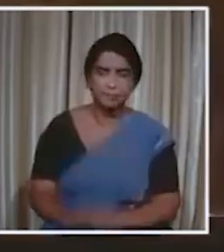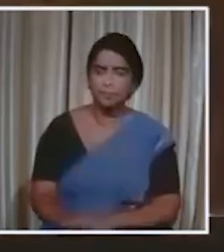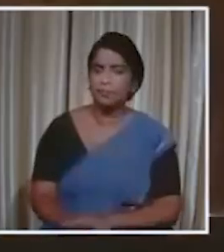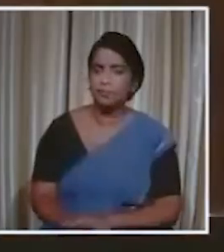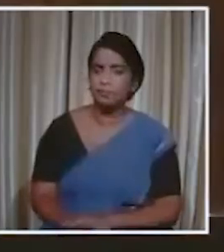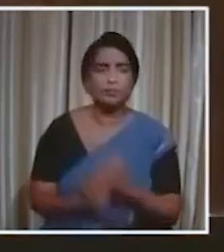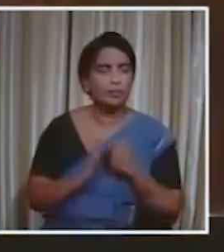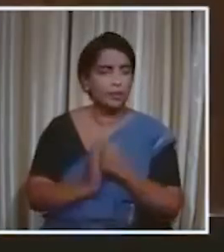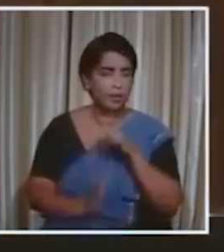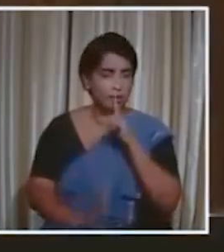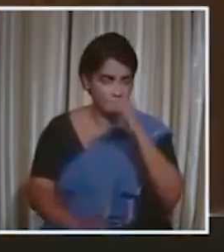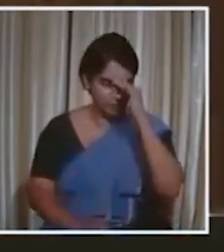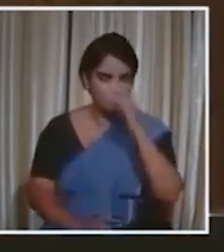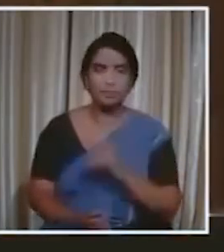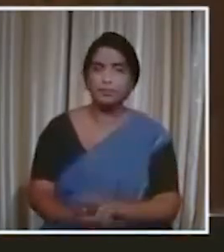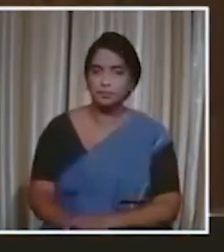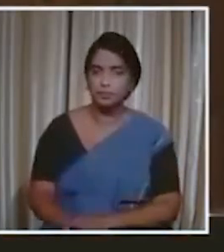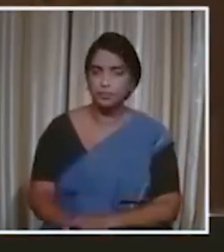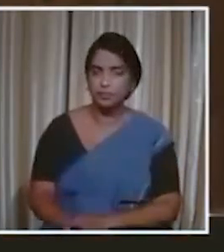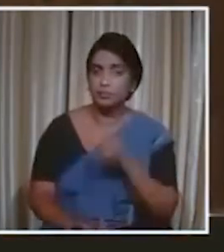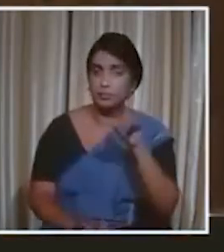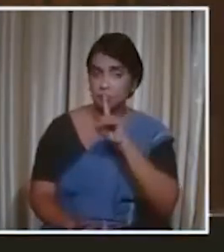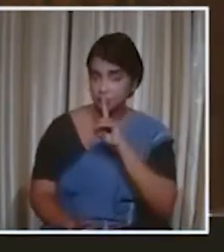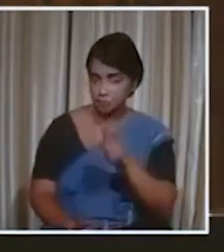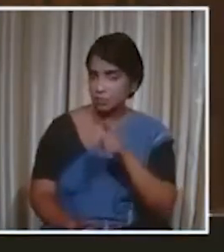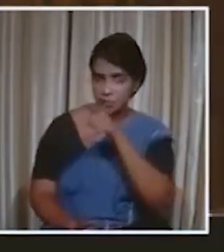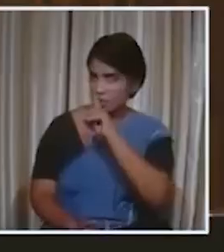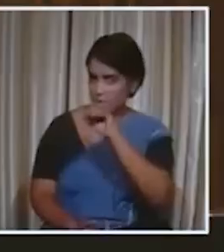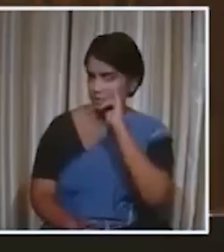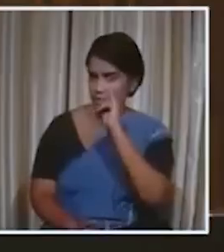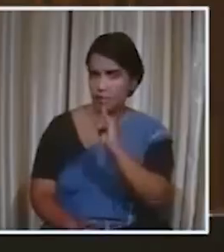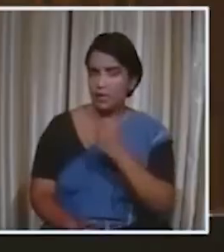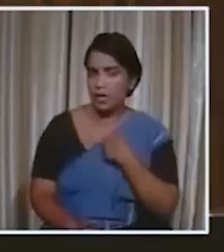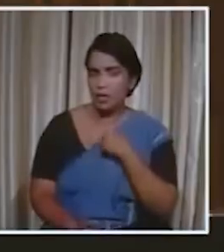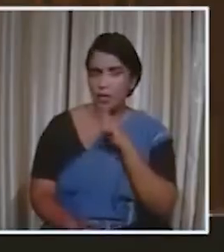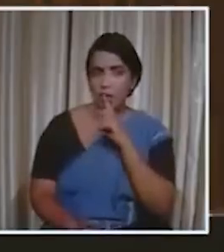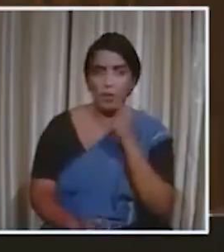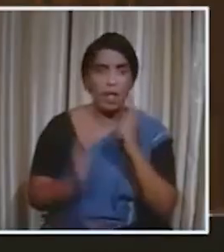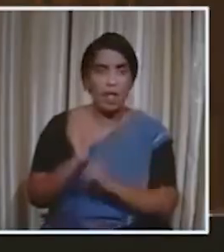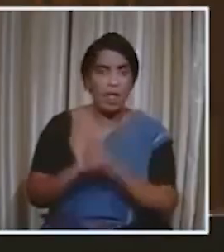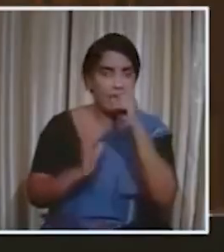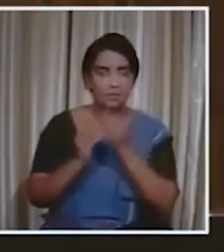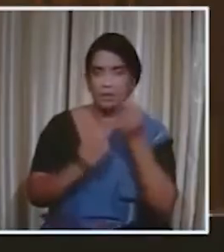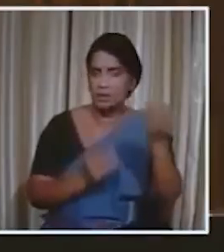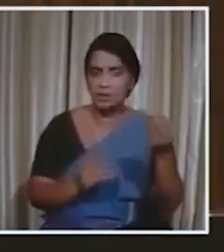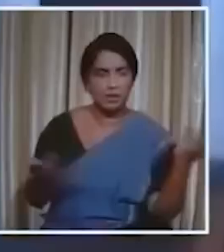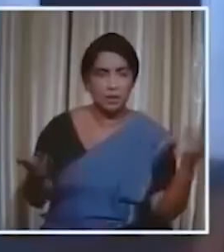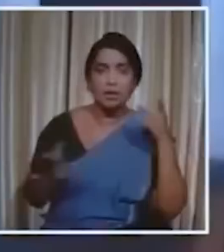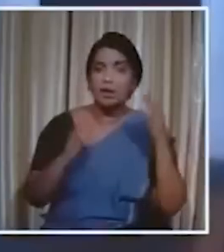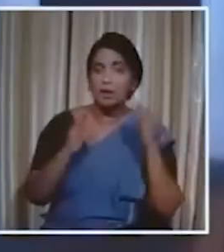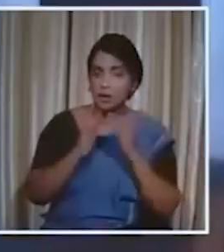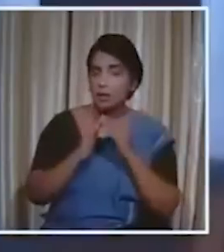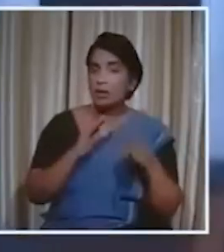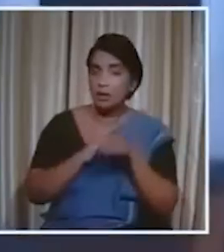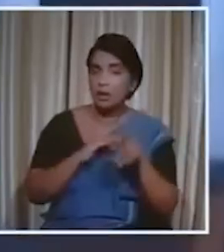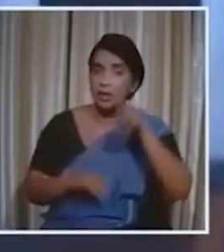ගරු කතානායකතුමනි ඔබතුමා ප්‍රකාශ කරන විදිය වැරදි අපි කිසිම වෙලාවක රුපියල් ලක්ෂයක් දීලා නැහැ මේ නිවාස ගම්මාන